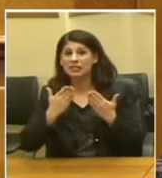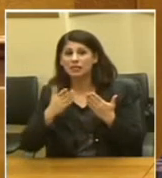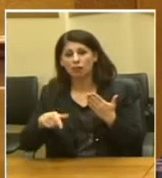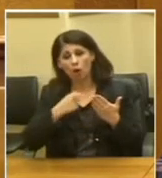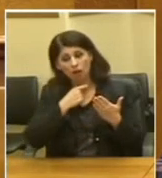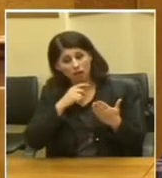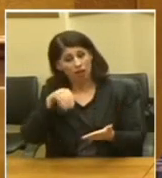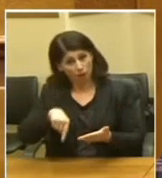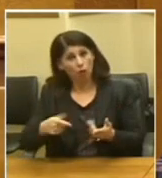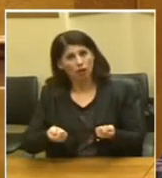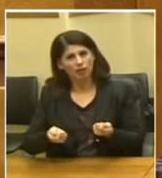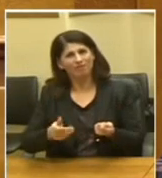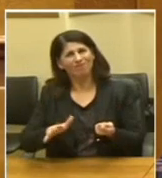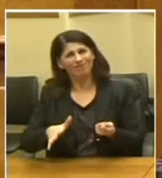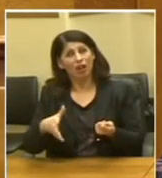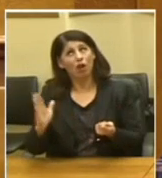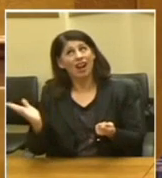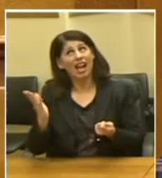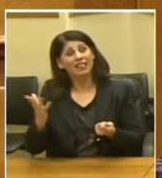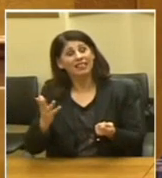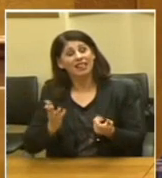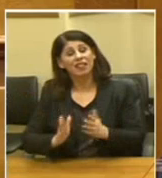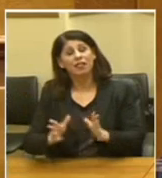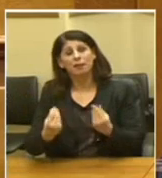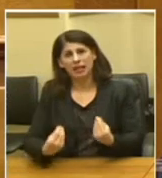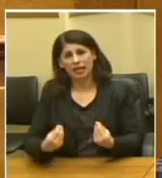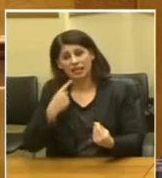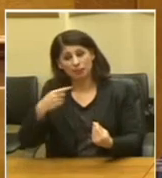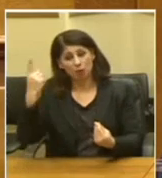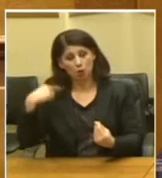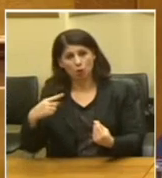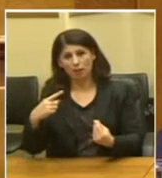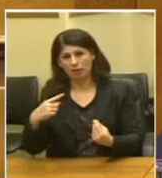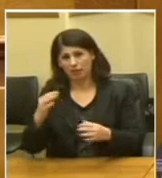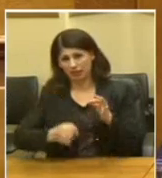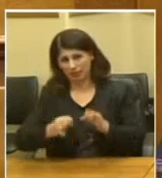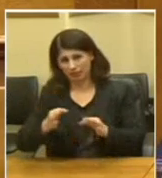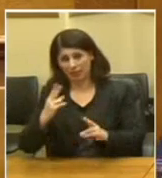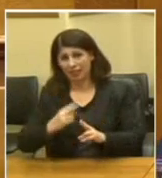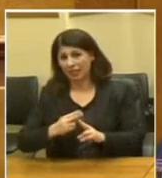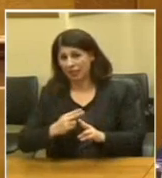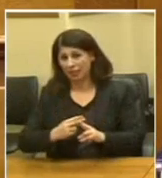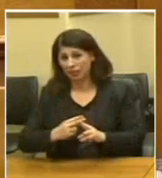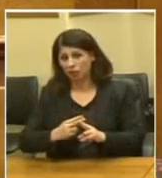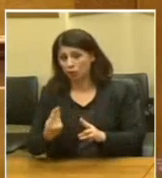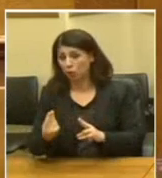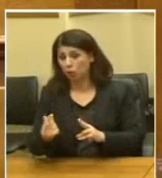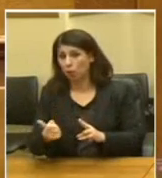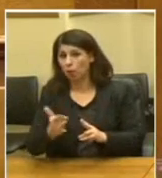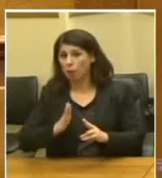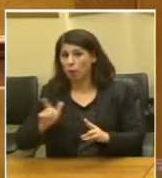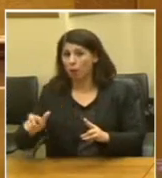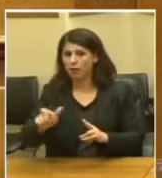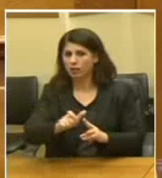μάλλον κάτι δεν πήγε καλά στην προηγούμενη συνεδρίαση και κυρίως τον τρόπο που οι πολίτες